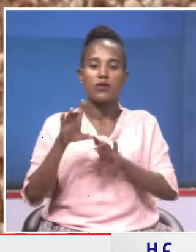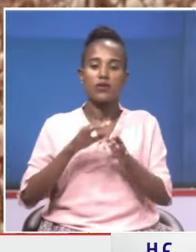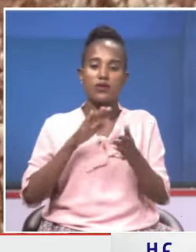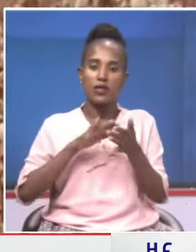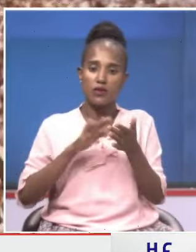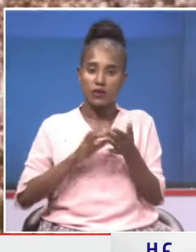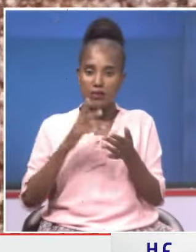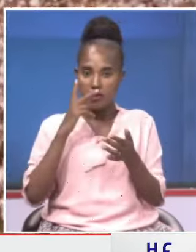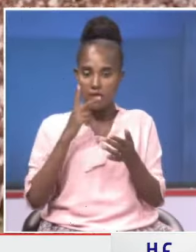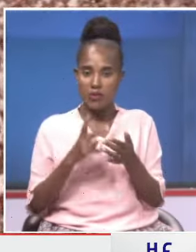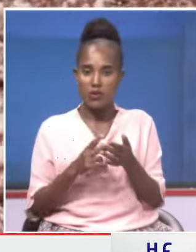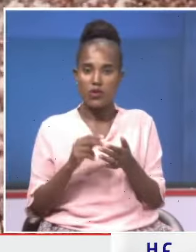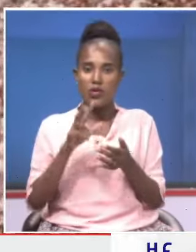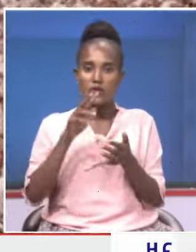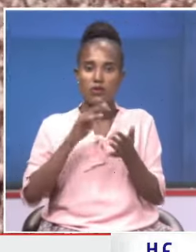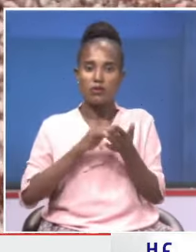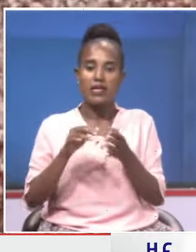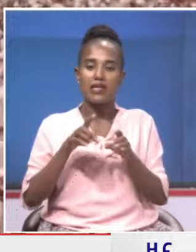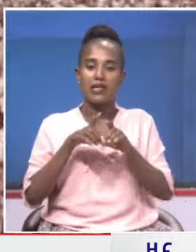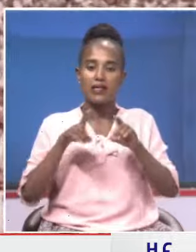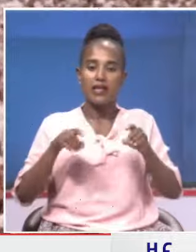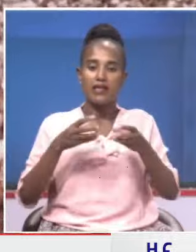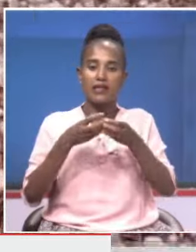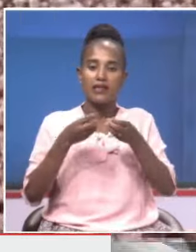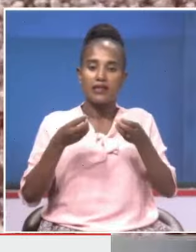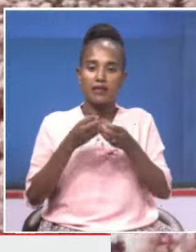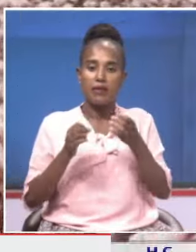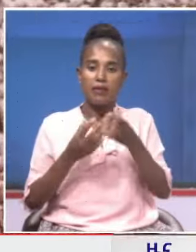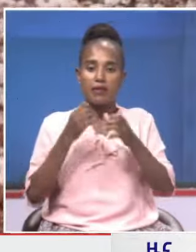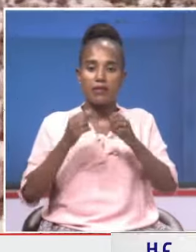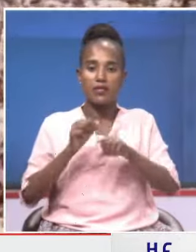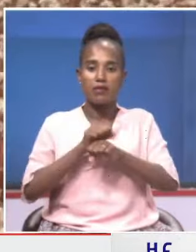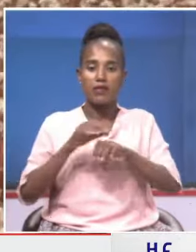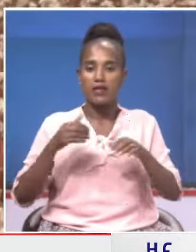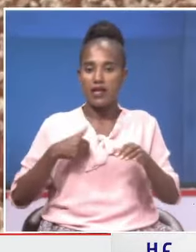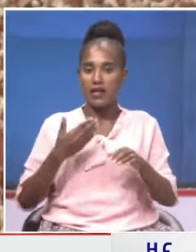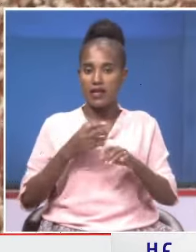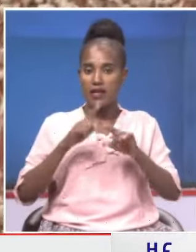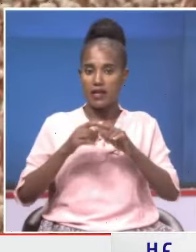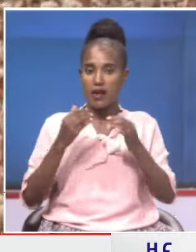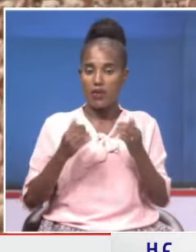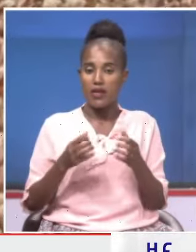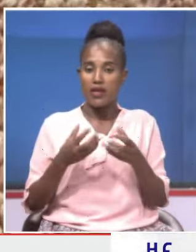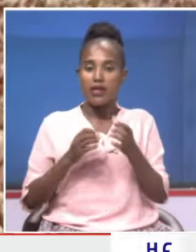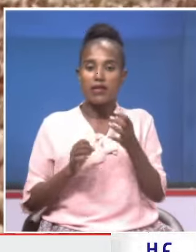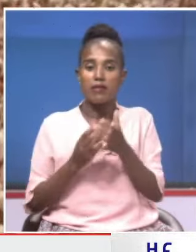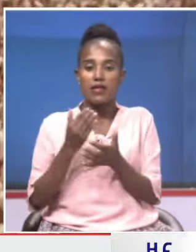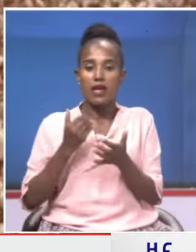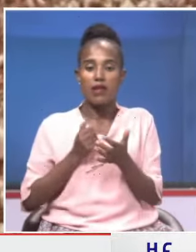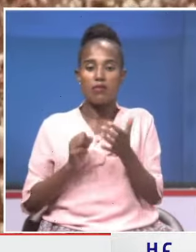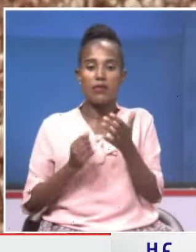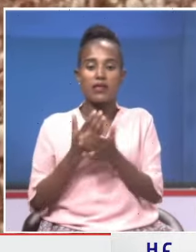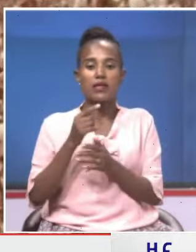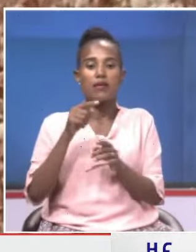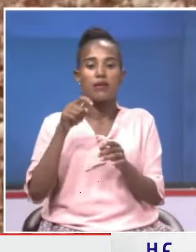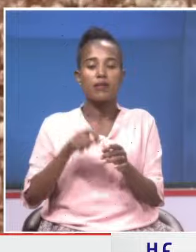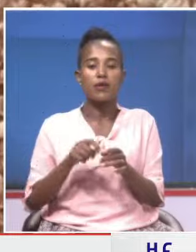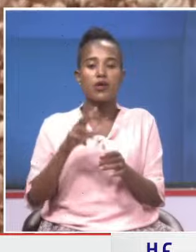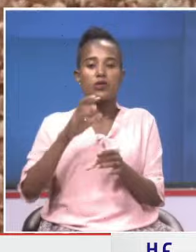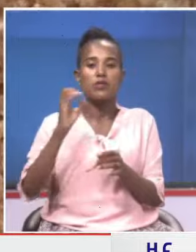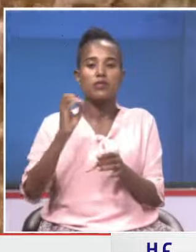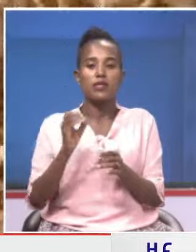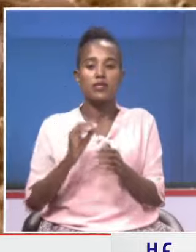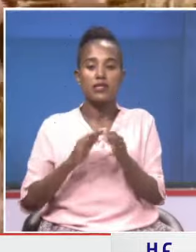ጥናቶች እንደሚያሳዩት 3 ሚሊዮን ሄክታር ጥጥ ማምረት የሚችል መሬት አለ። ነገር ግን አሁን እየተመረተ ያለው መመረት ከሚገባው